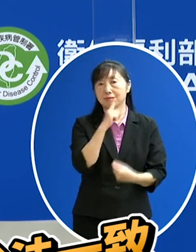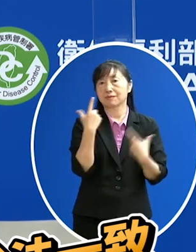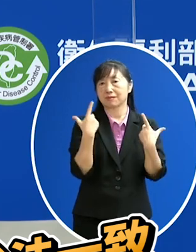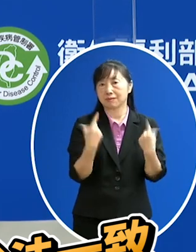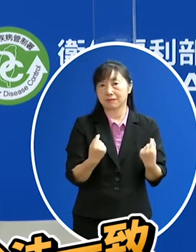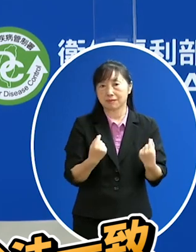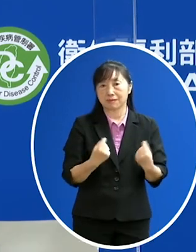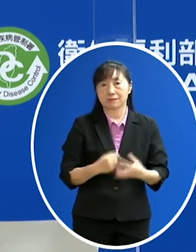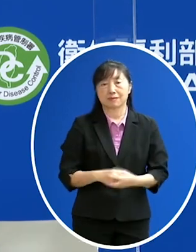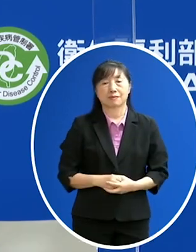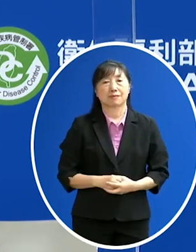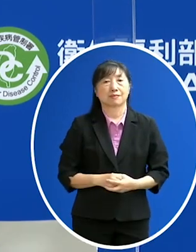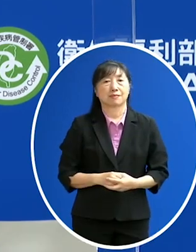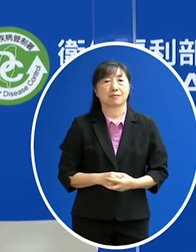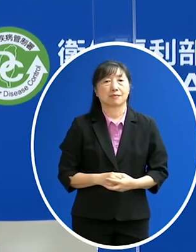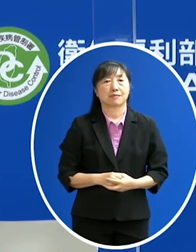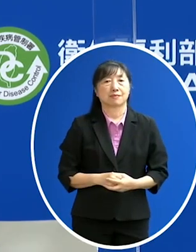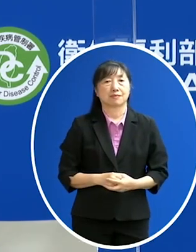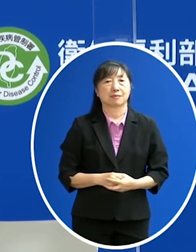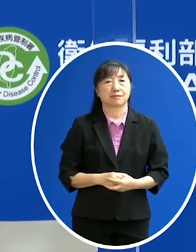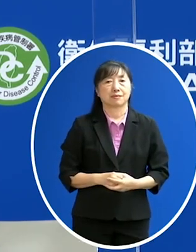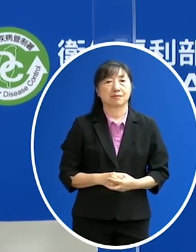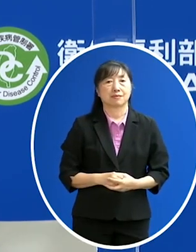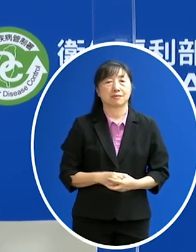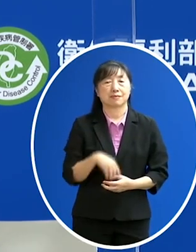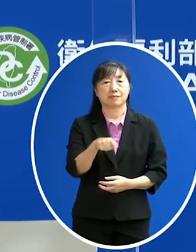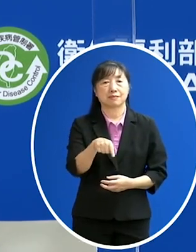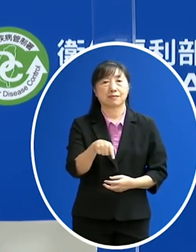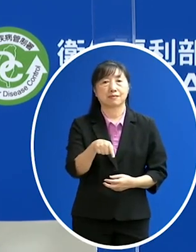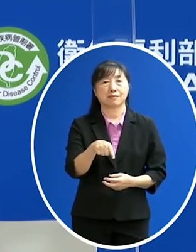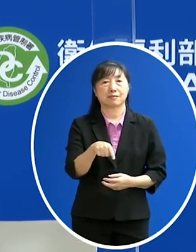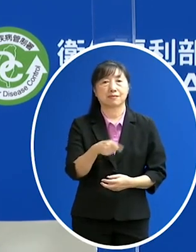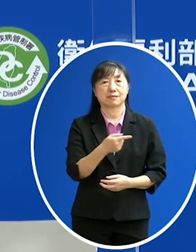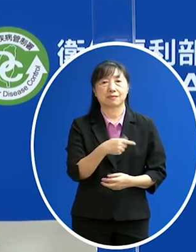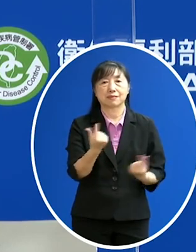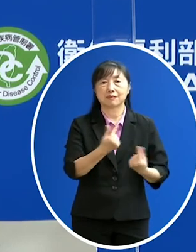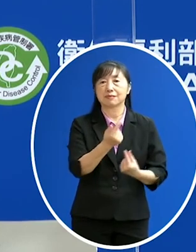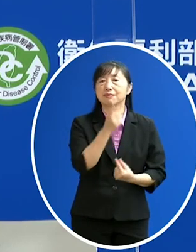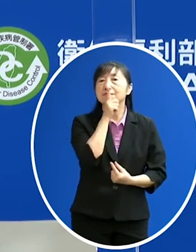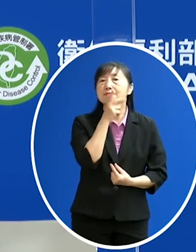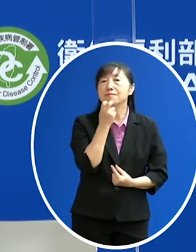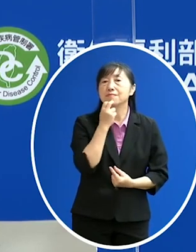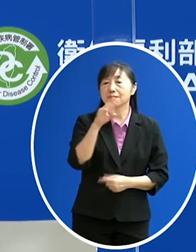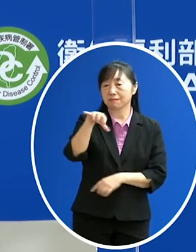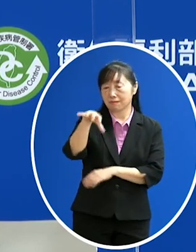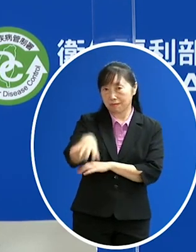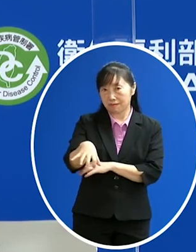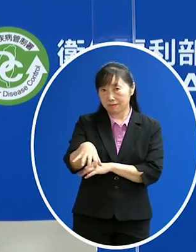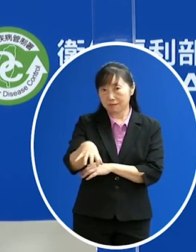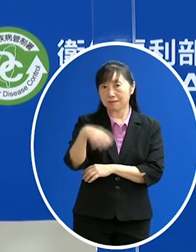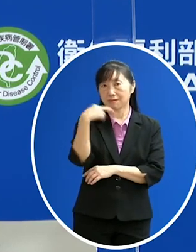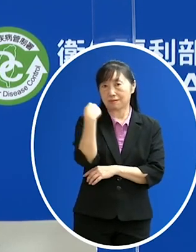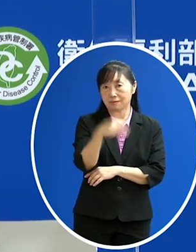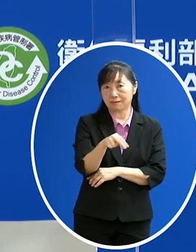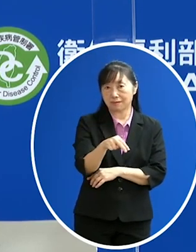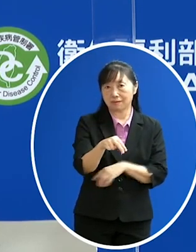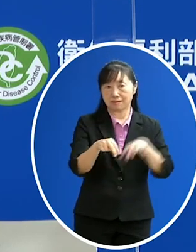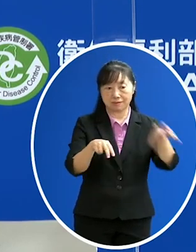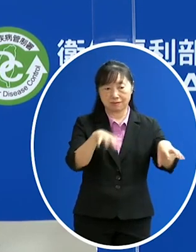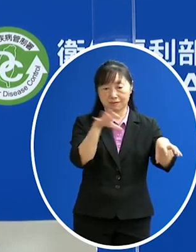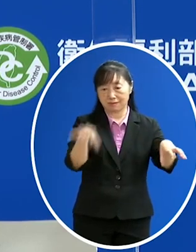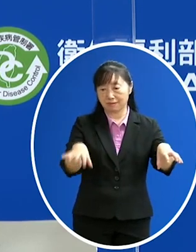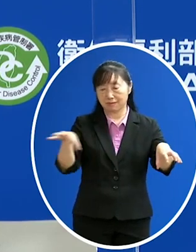一致，那来让不管是中央跟地方还有地方彼此之